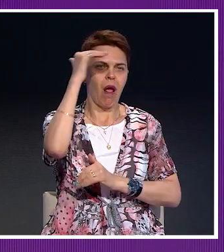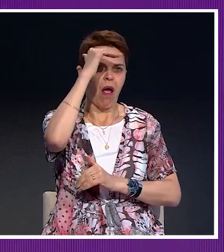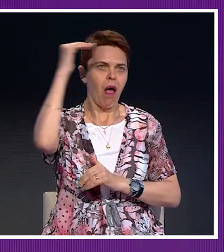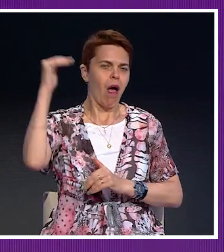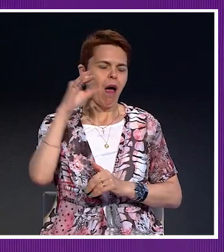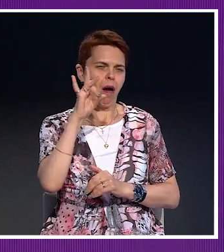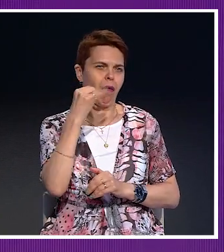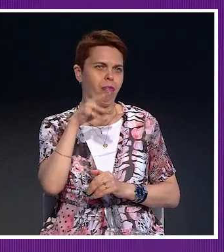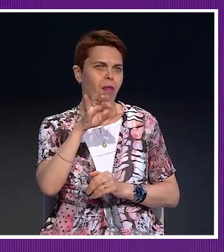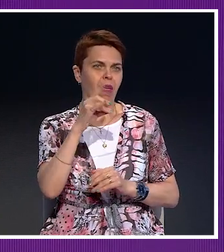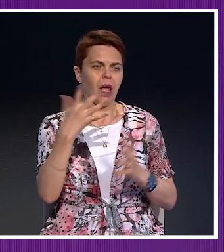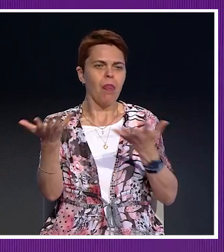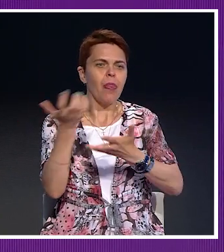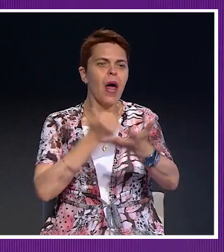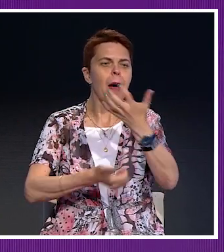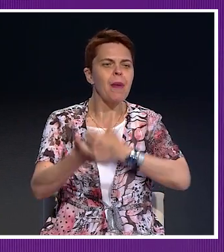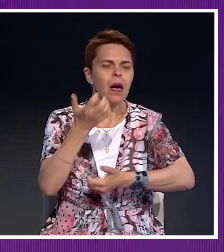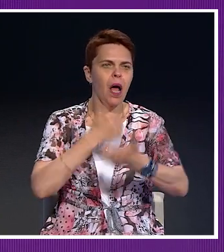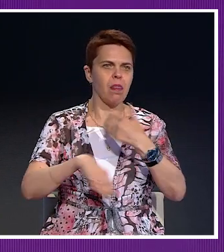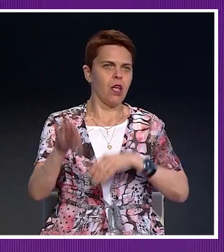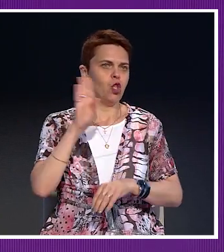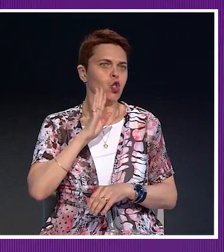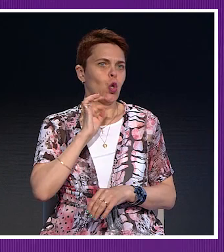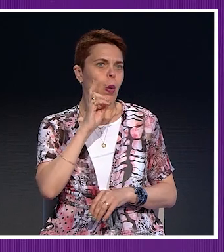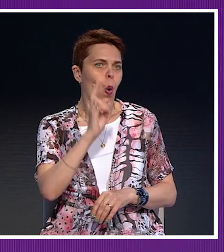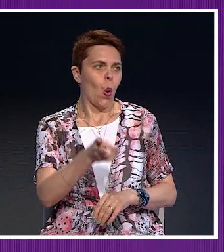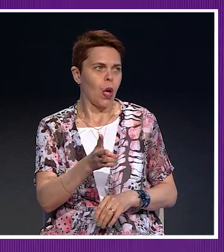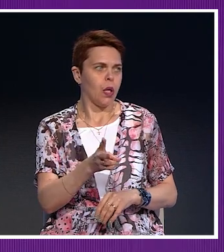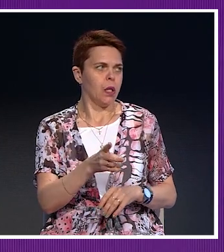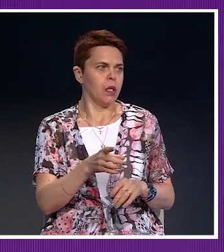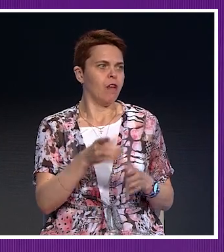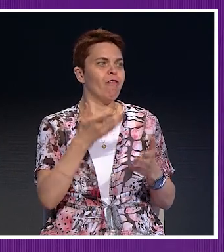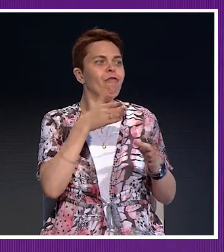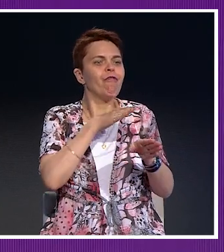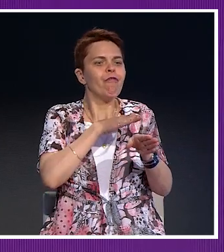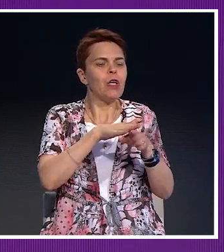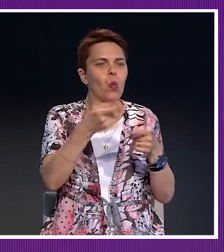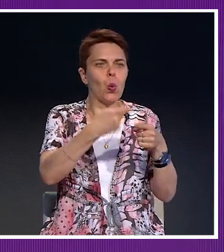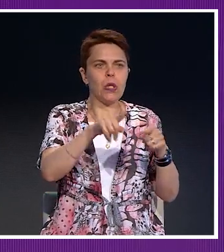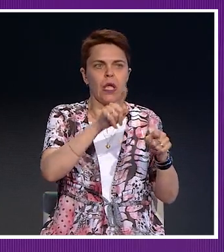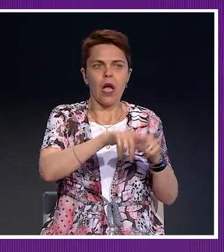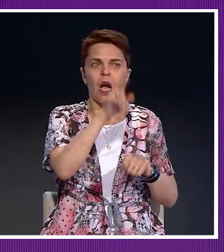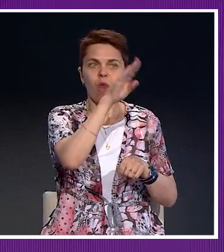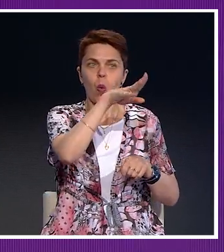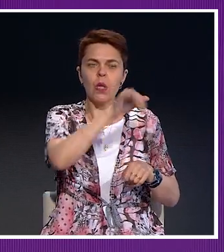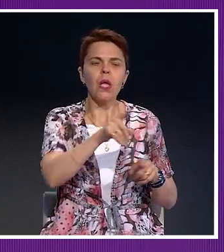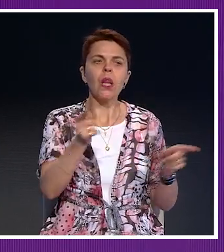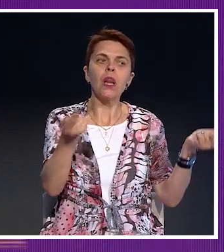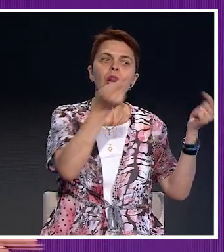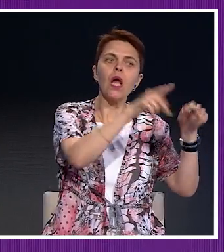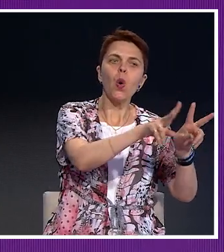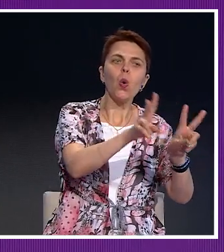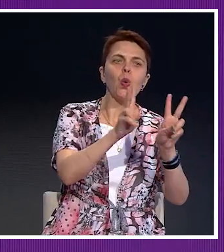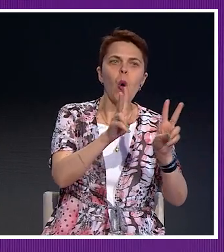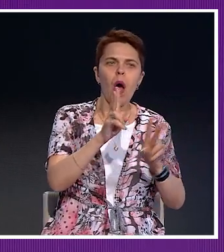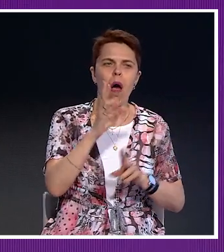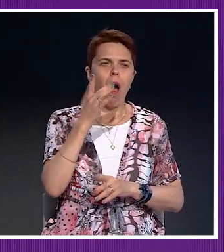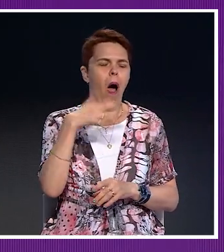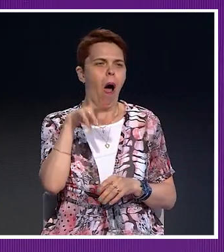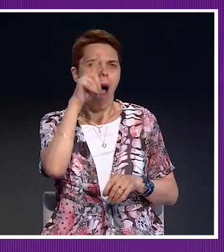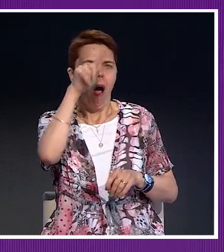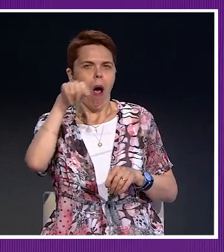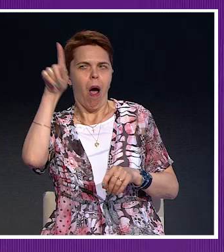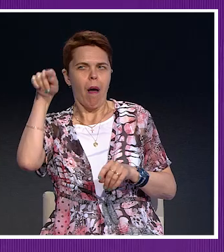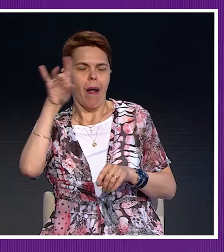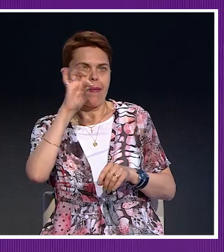набрати жінок в ці, ну, так би мовити, виконати ці квоти. Складніше буде в тих, кого там з рейтингами,